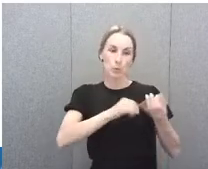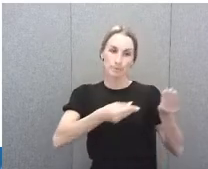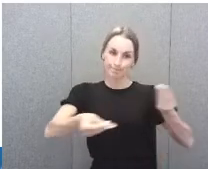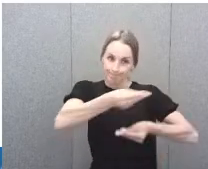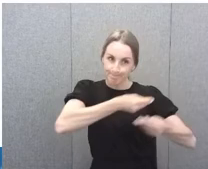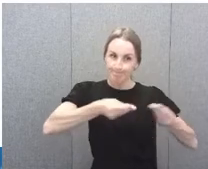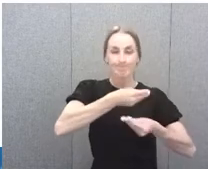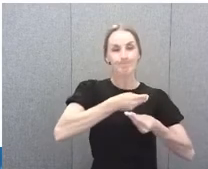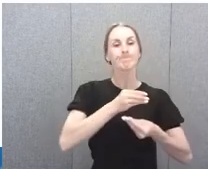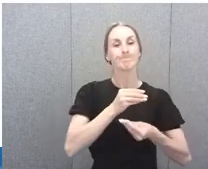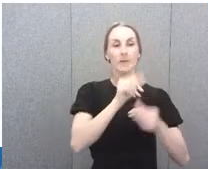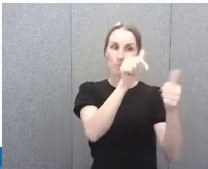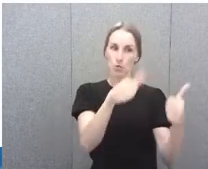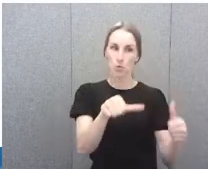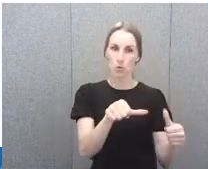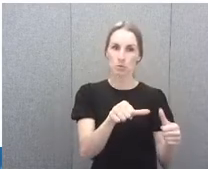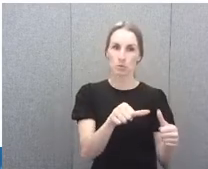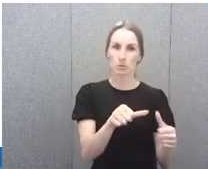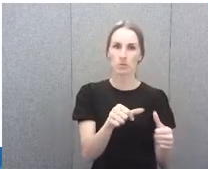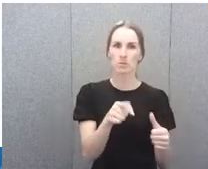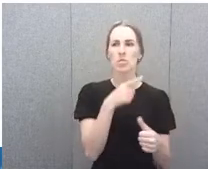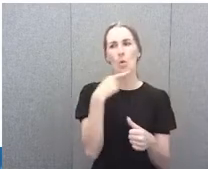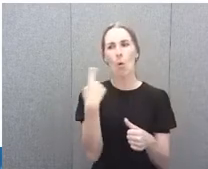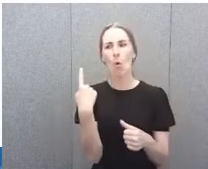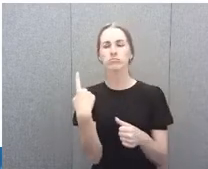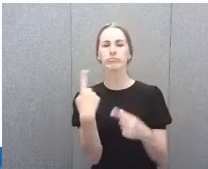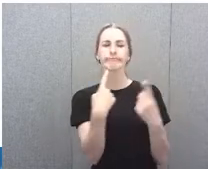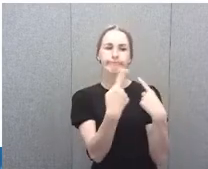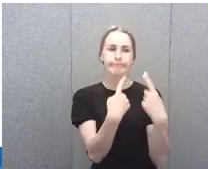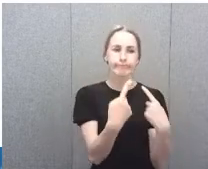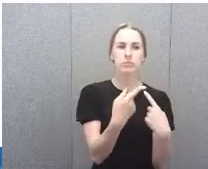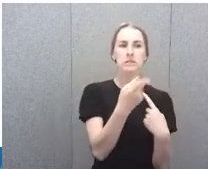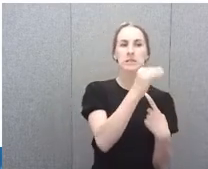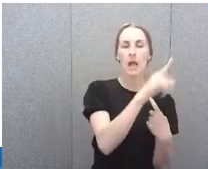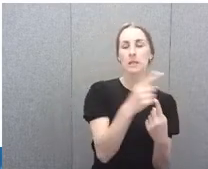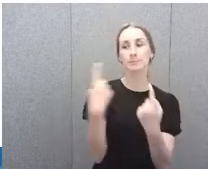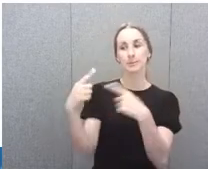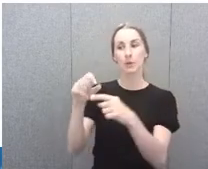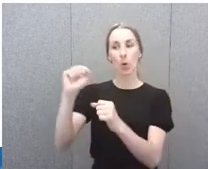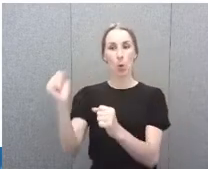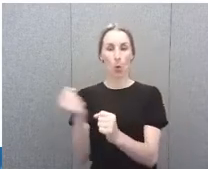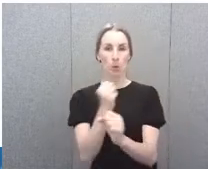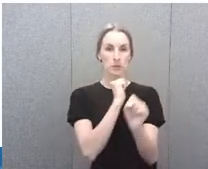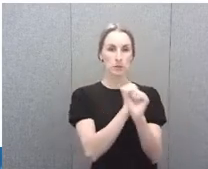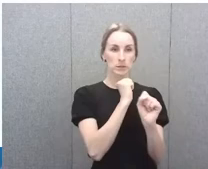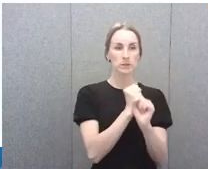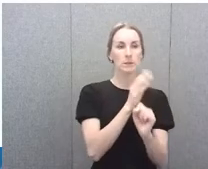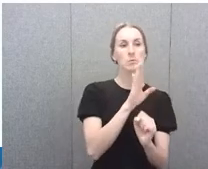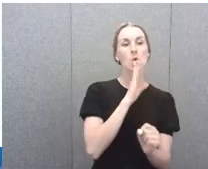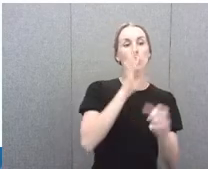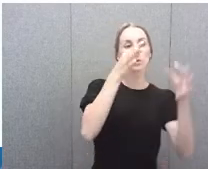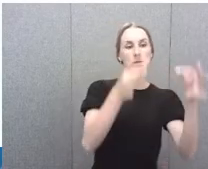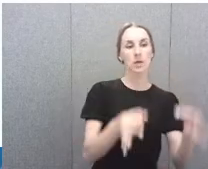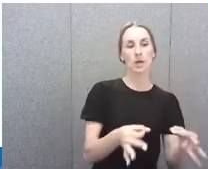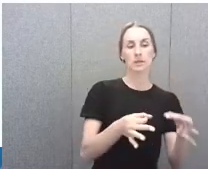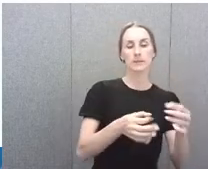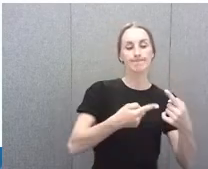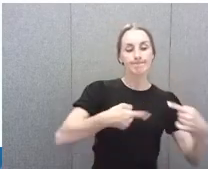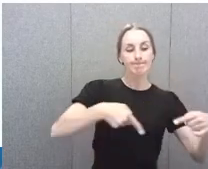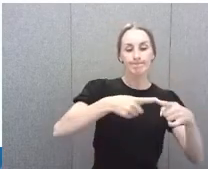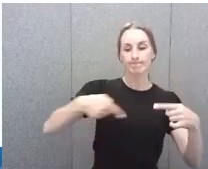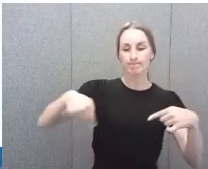выбрать вариант своей личной истории. С Далей и с другими коллегами мы много разговаривали.